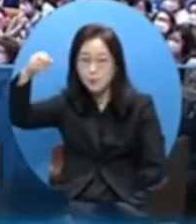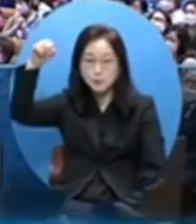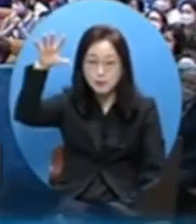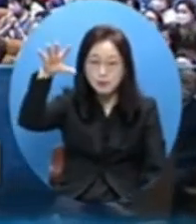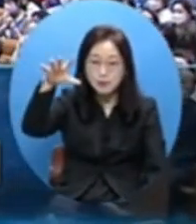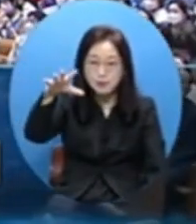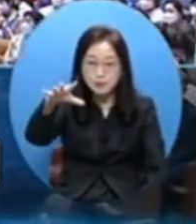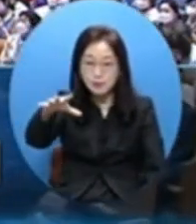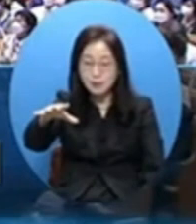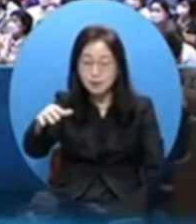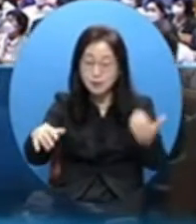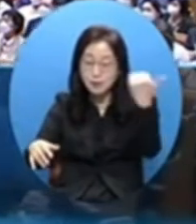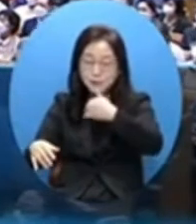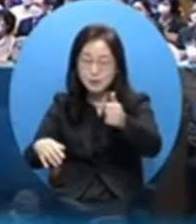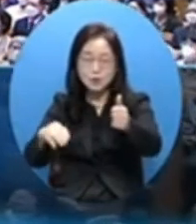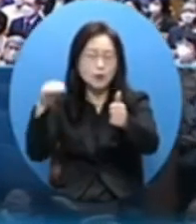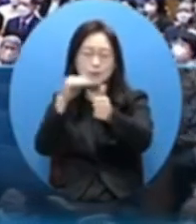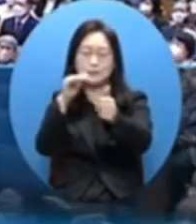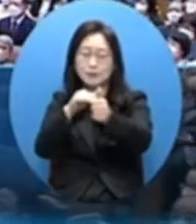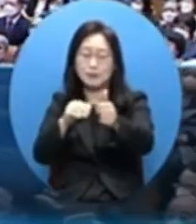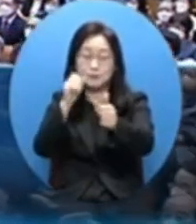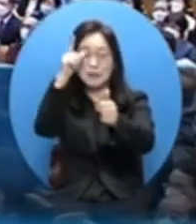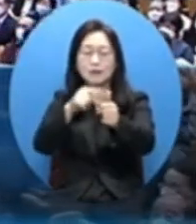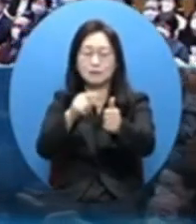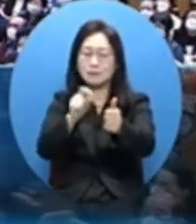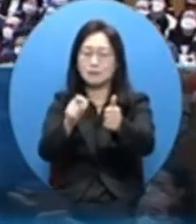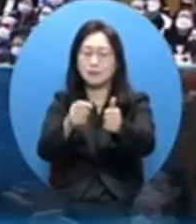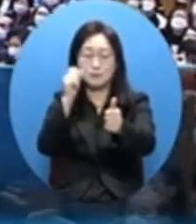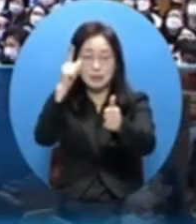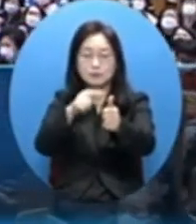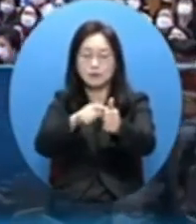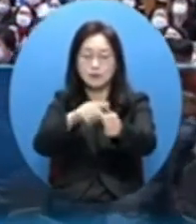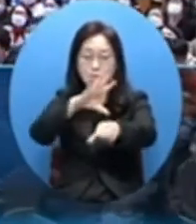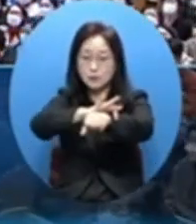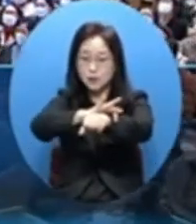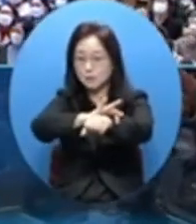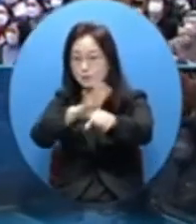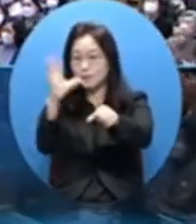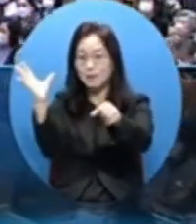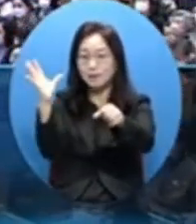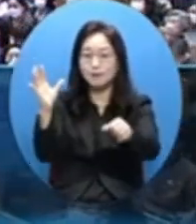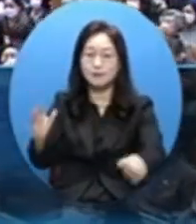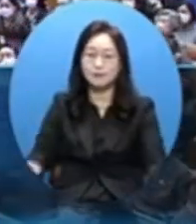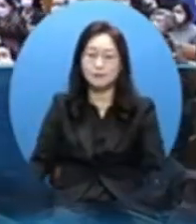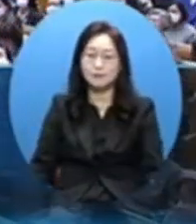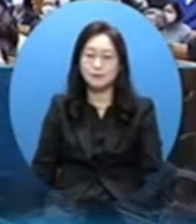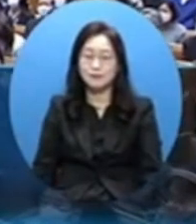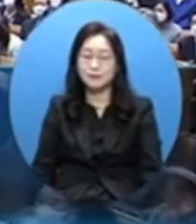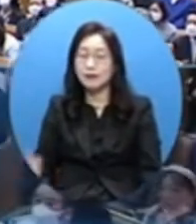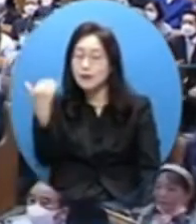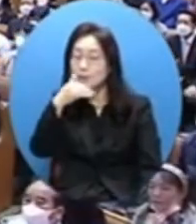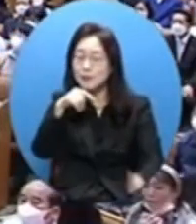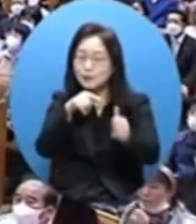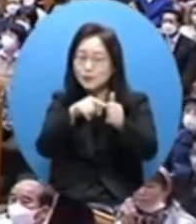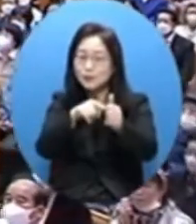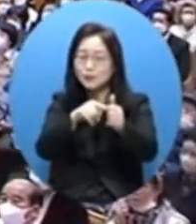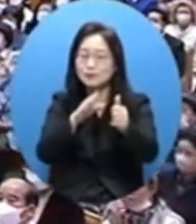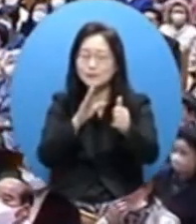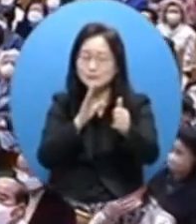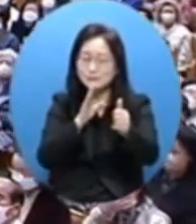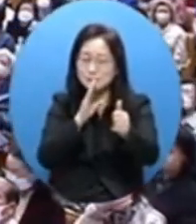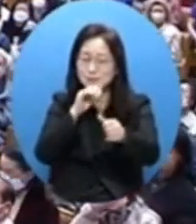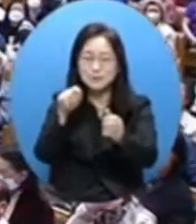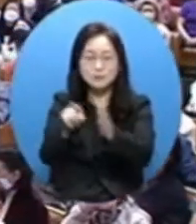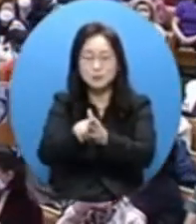베드로의 옆구리를 척 깨워 이르되 급히 일어나라 하니 세사들이 그 손에 벗어지더라. 베드로는 참